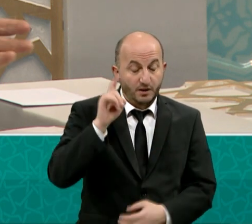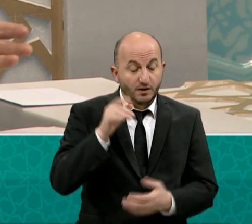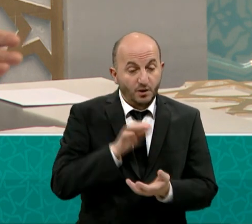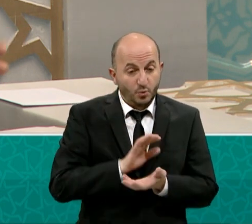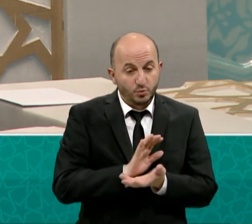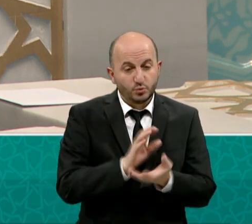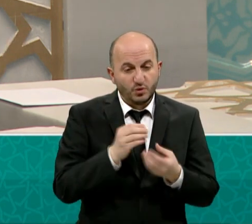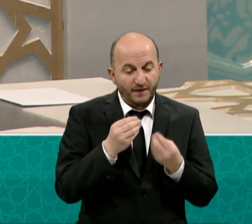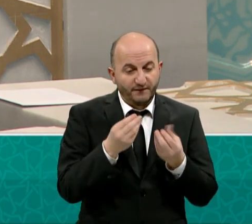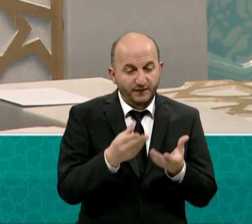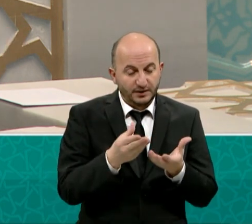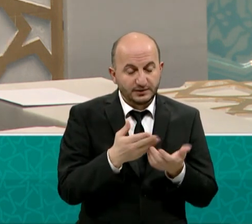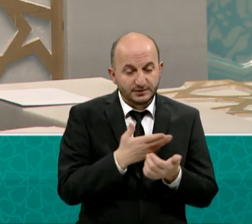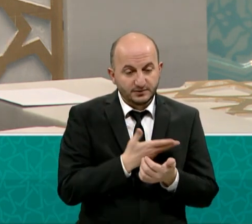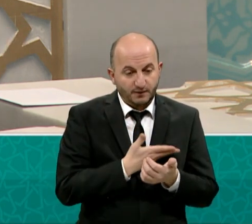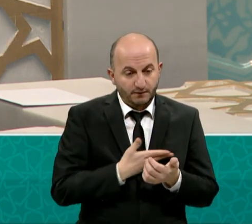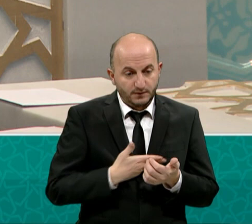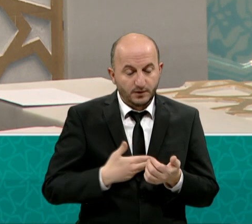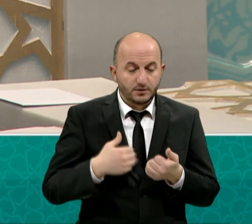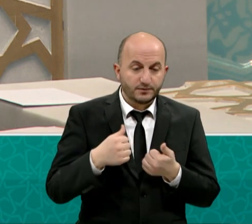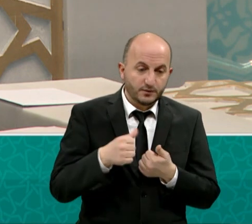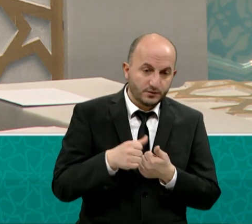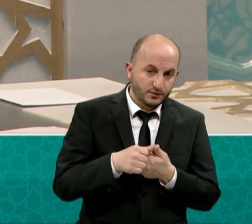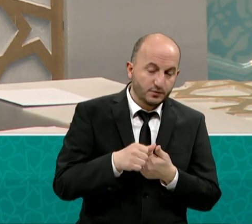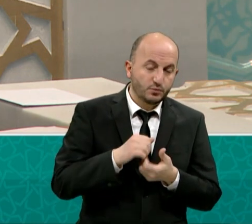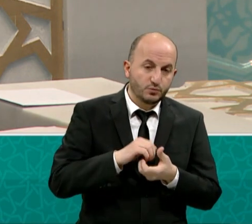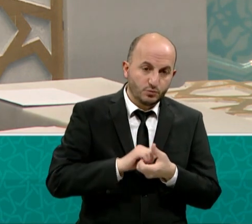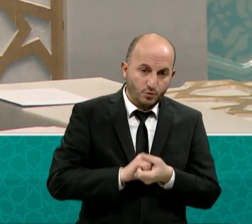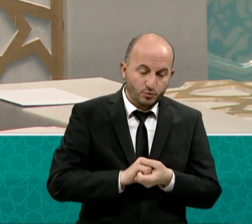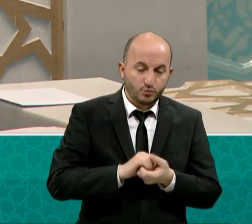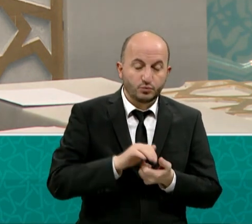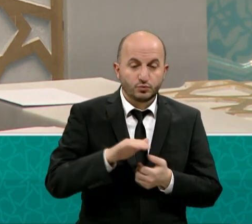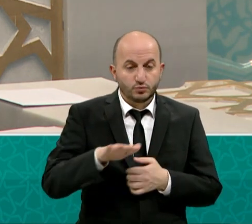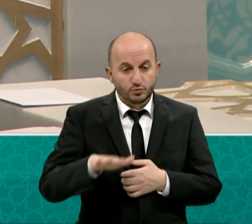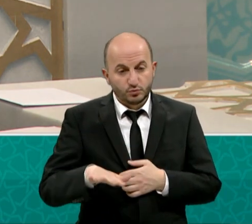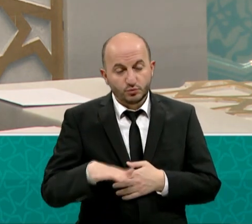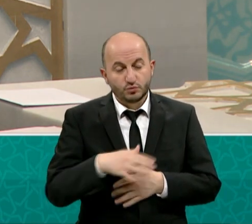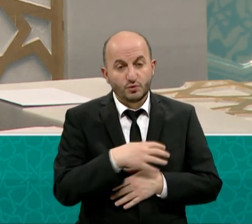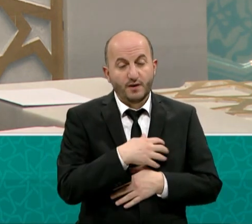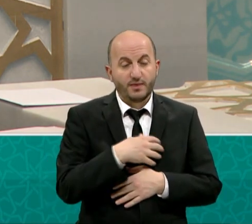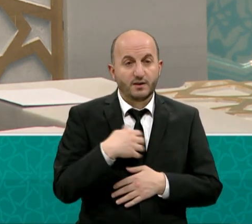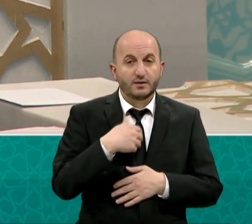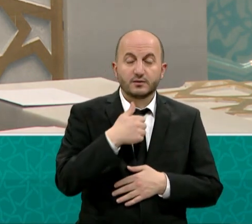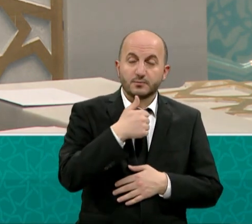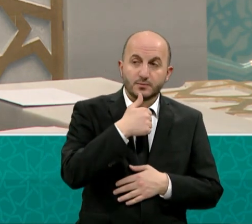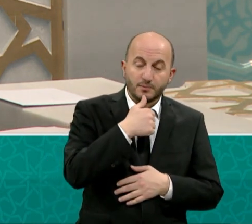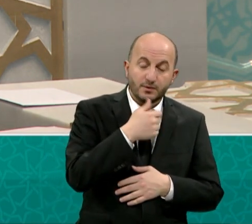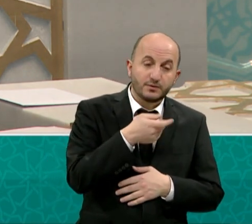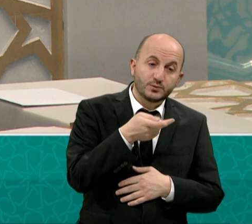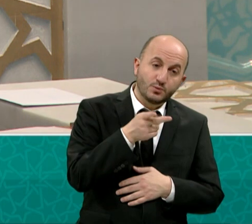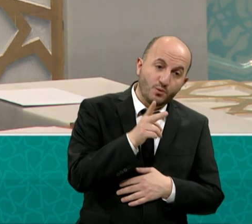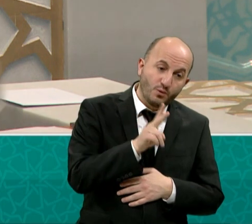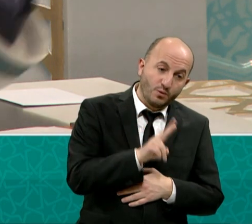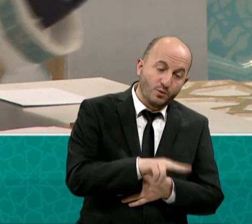Veya sevdiğiniz eşiniz, dostunuz, çocuğunuz, anneniz, babanız, ahirete uğurladınız,